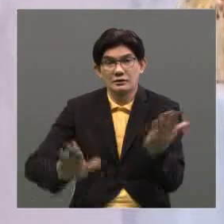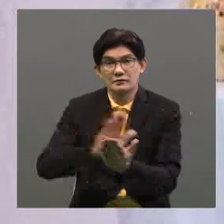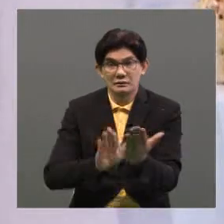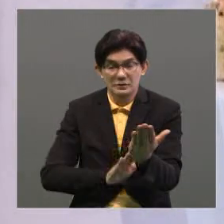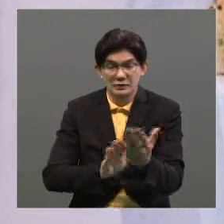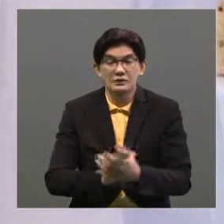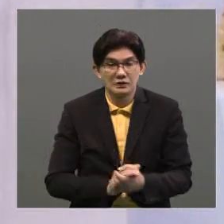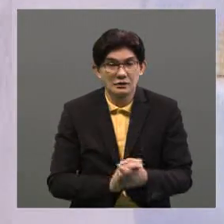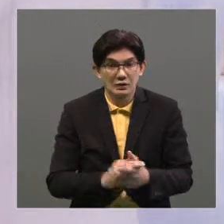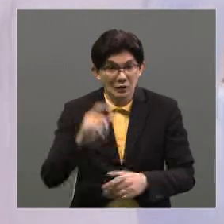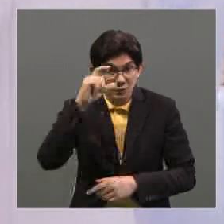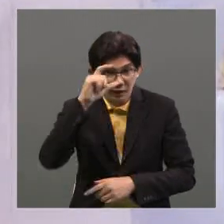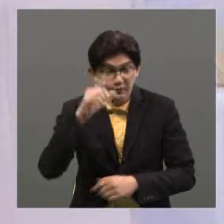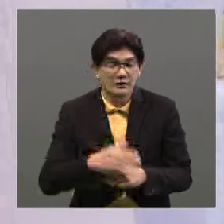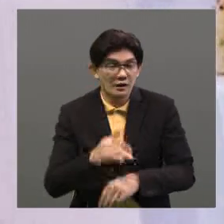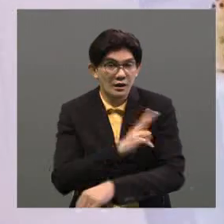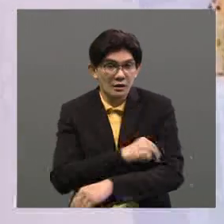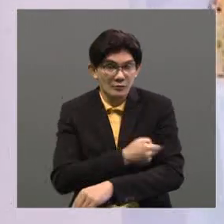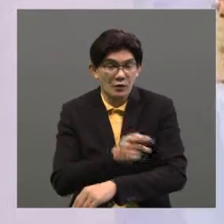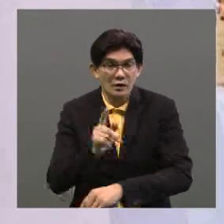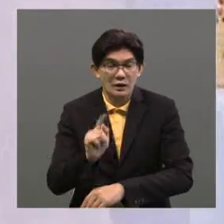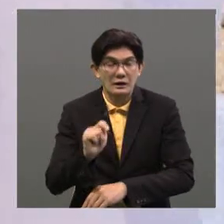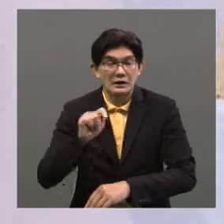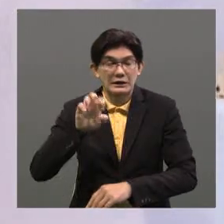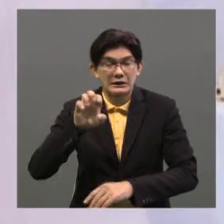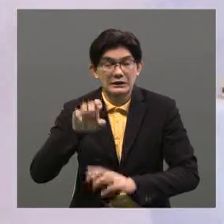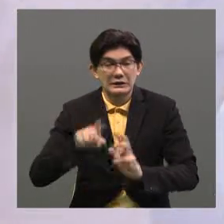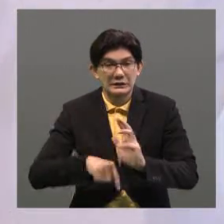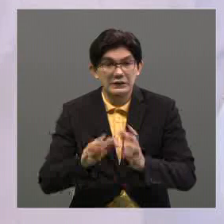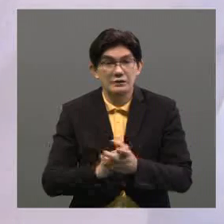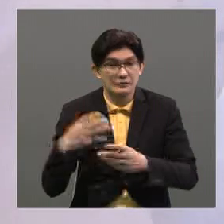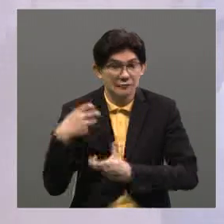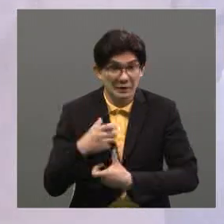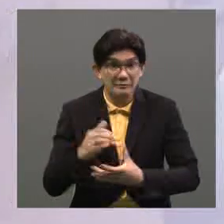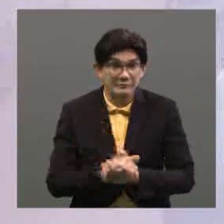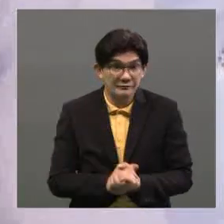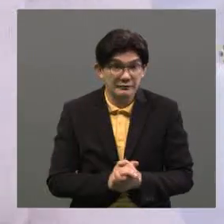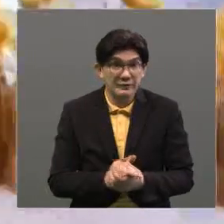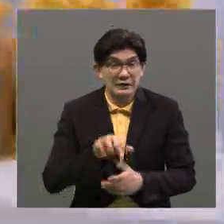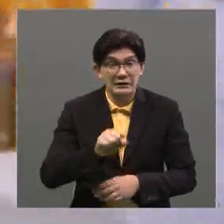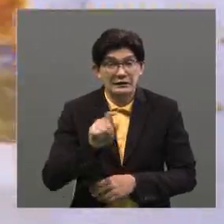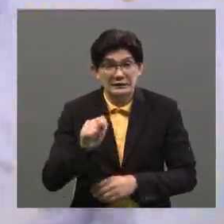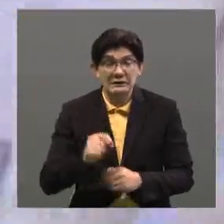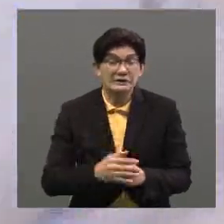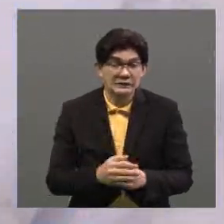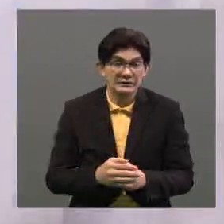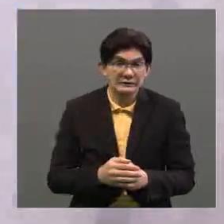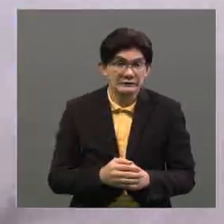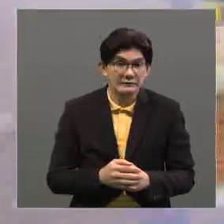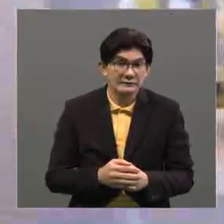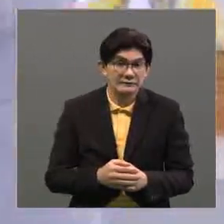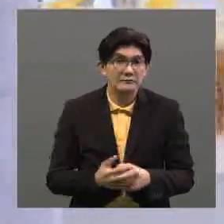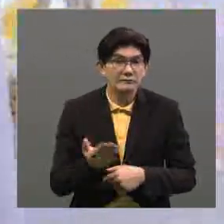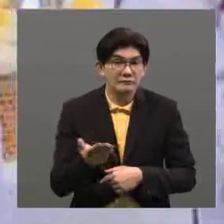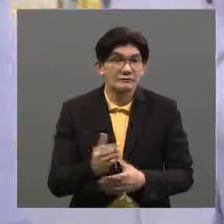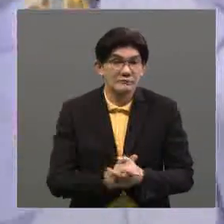มแล้วก็คนตรงกลางใส่แว่นนี่หมอตีคุณสันติปิตุเตชะประชาธิปัตย์คุณสันติพร้อมพาร์ทที่หันหลังให้คุณผู้ชมอยู่นะ